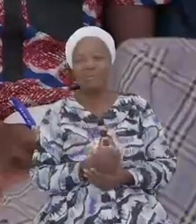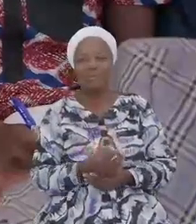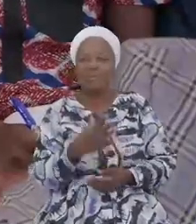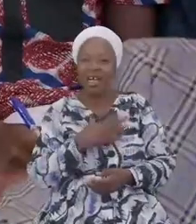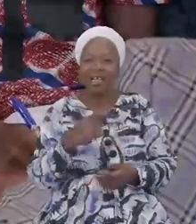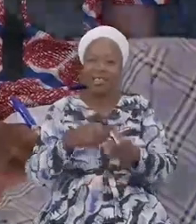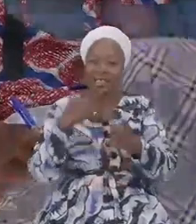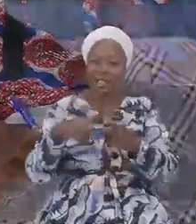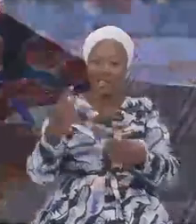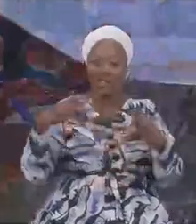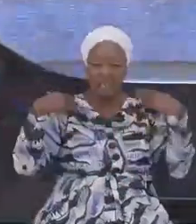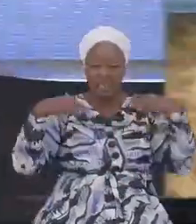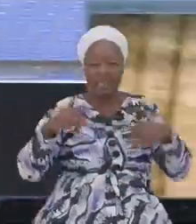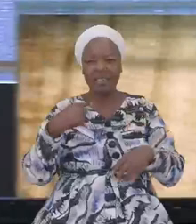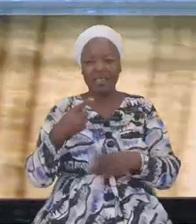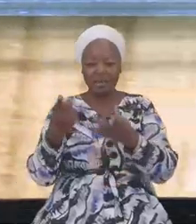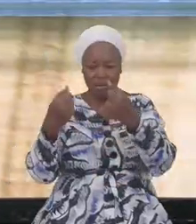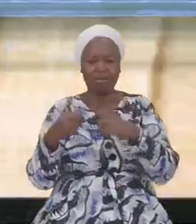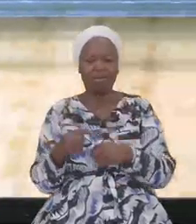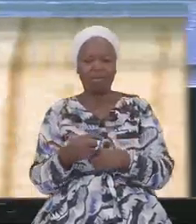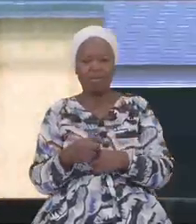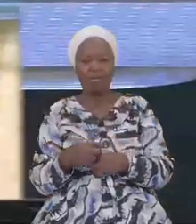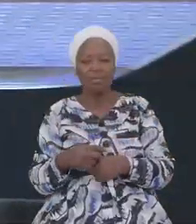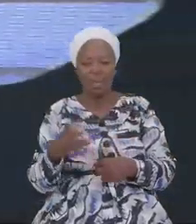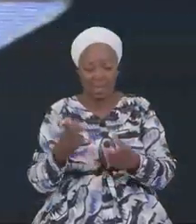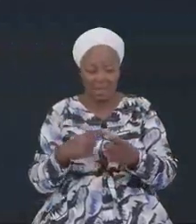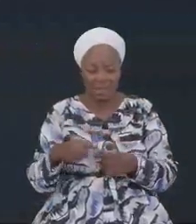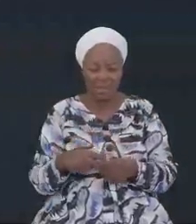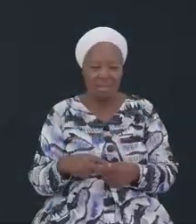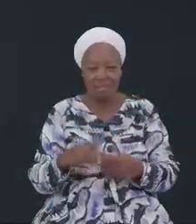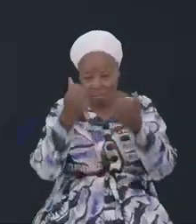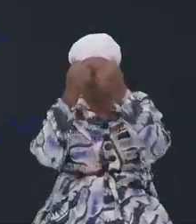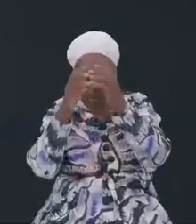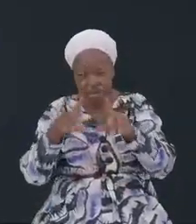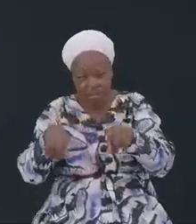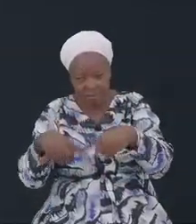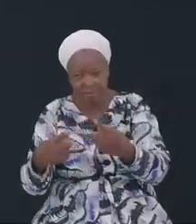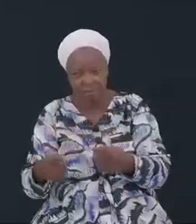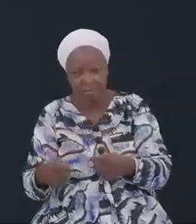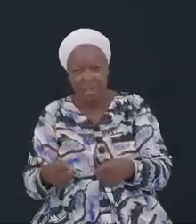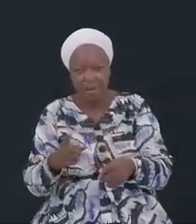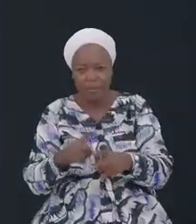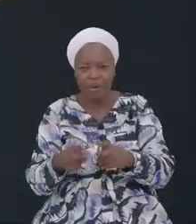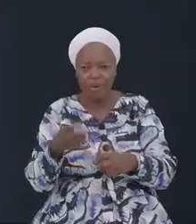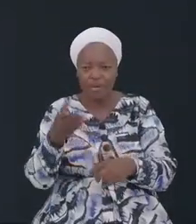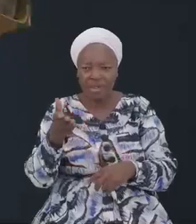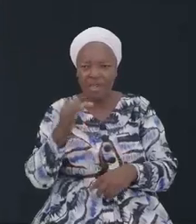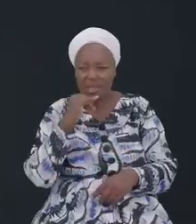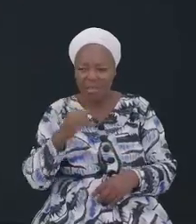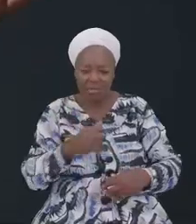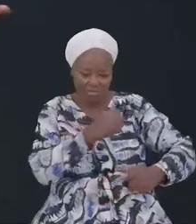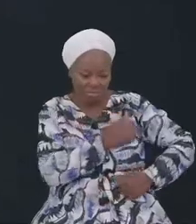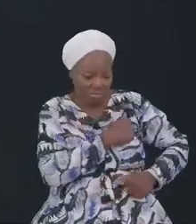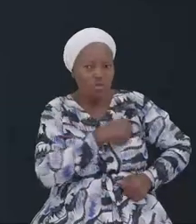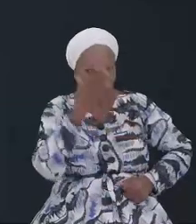dit, viens Pierre. Et il se leva. Mais il y a des gardes. Vous voyez